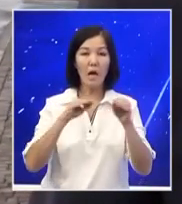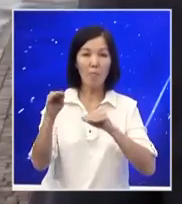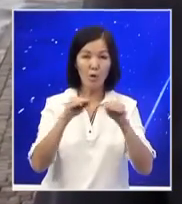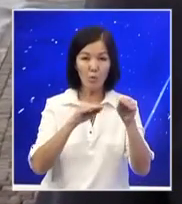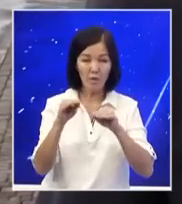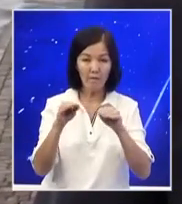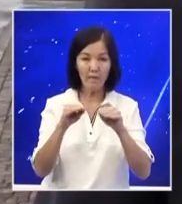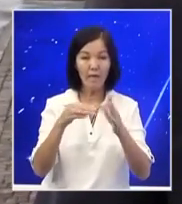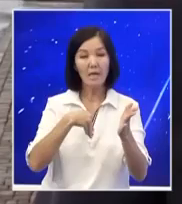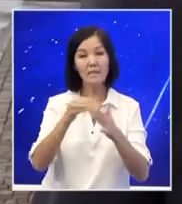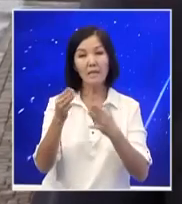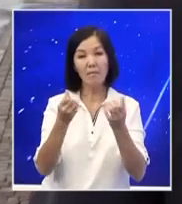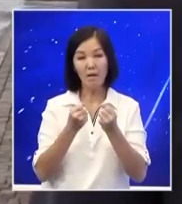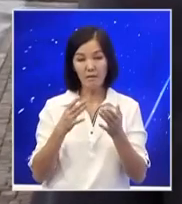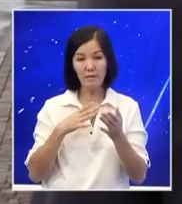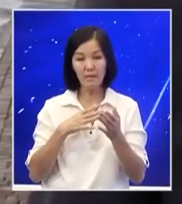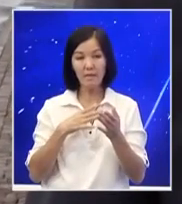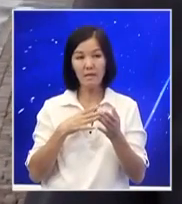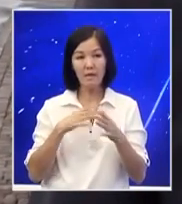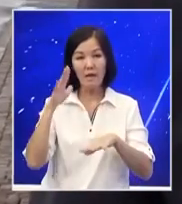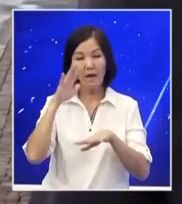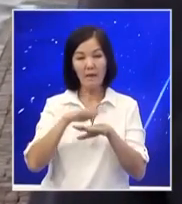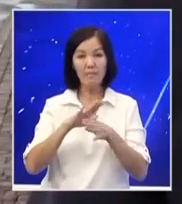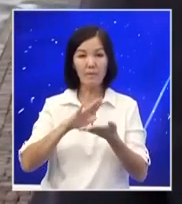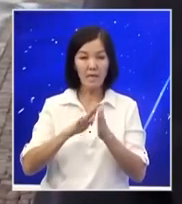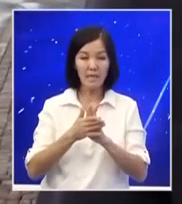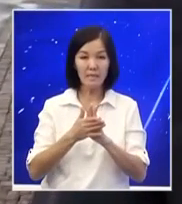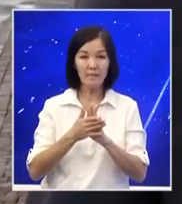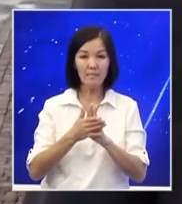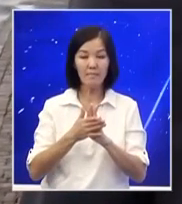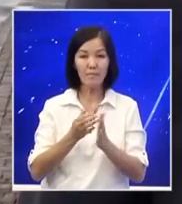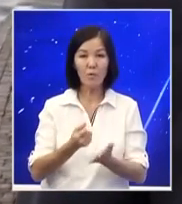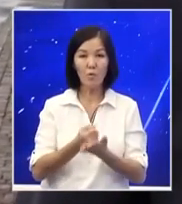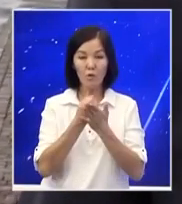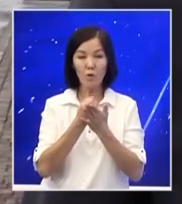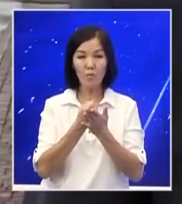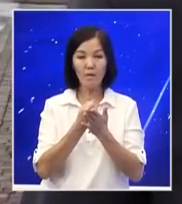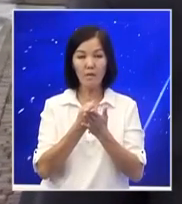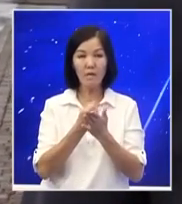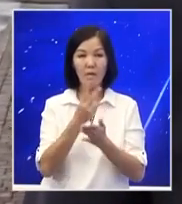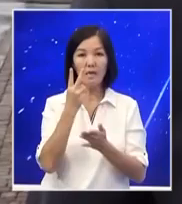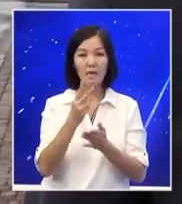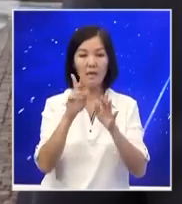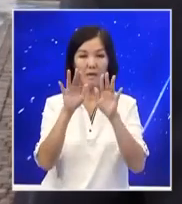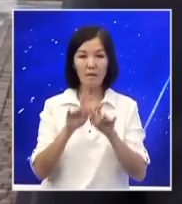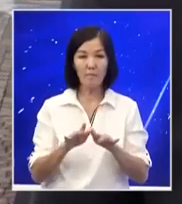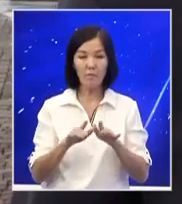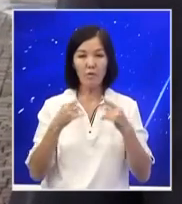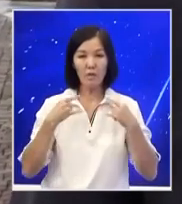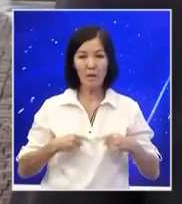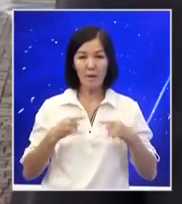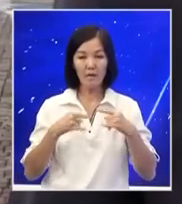бәрі сатылып алып жатыр. Әкім облысымен поддержкасыменен жаңа екі компьютерный томограф алып